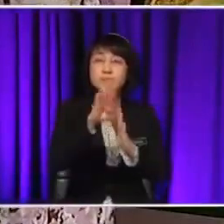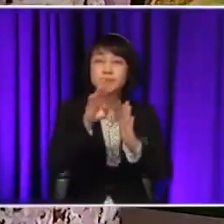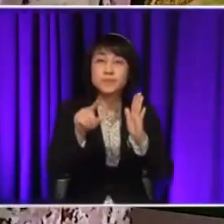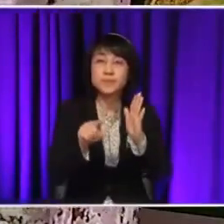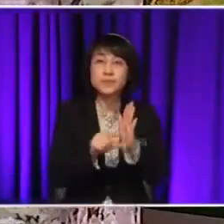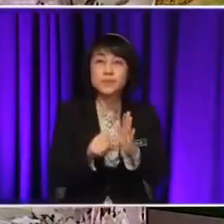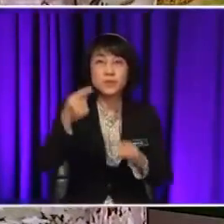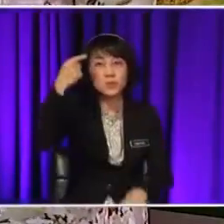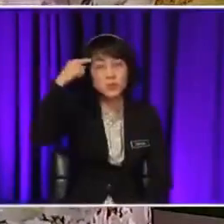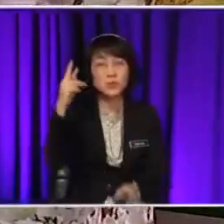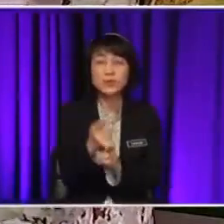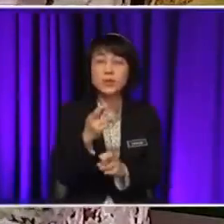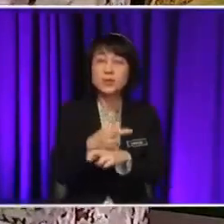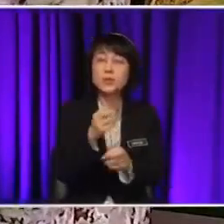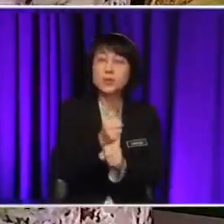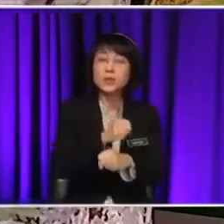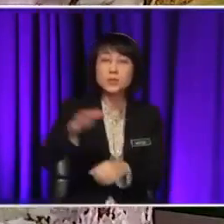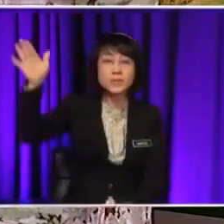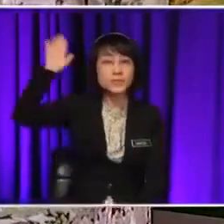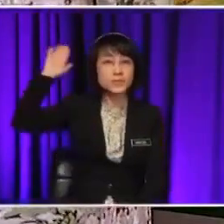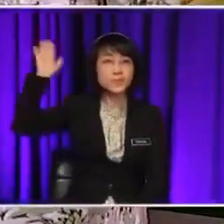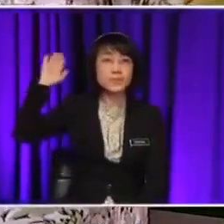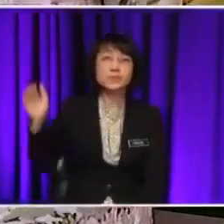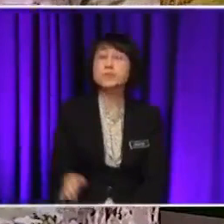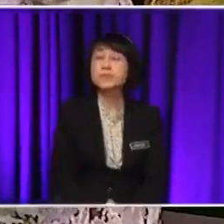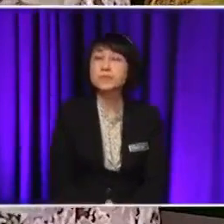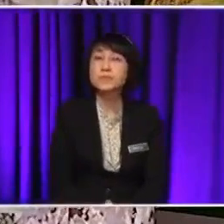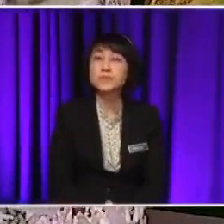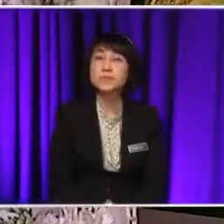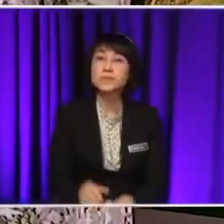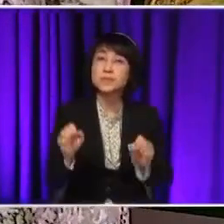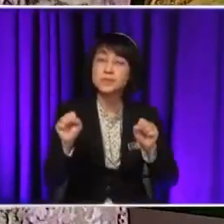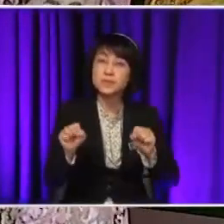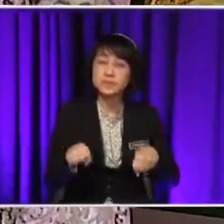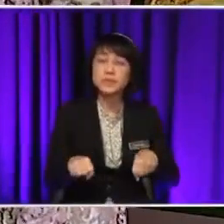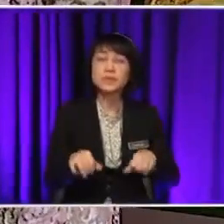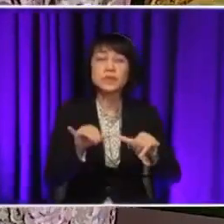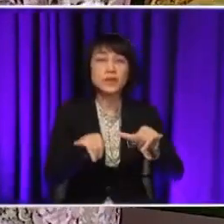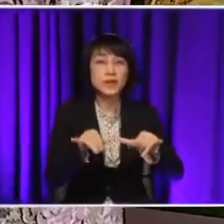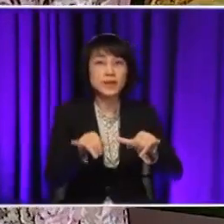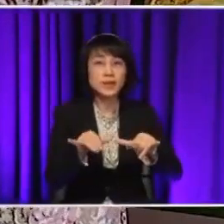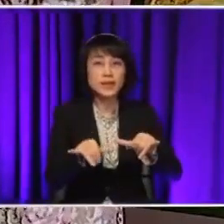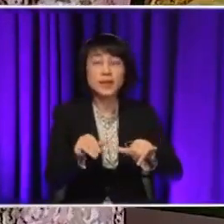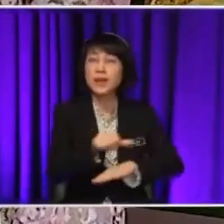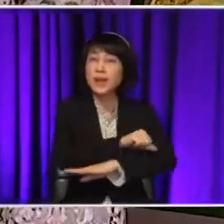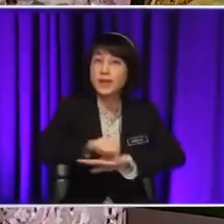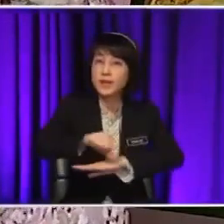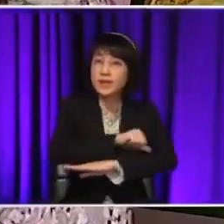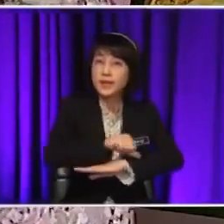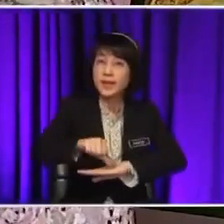antara kerjaya yang ditawarkan antaranya adalah menjadi arkitek landscape, pereka bentuk landscape,